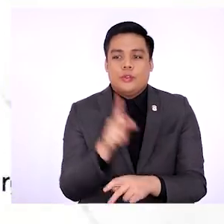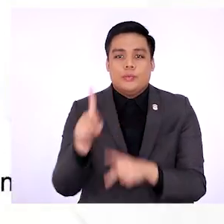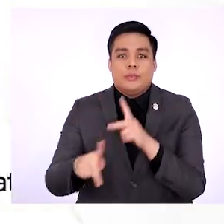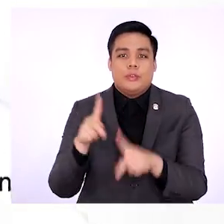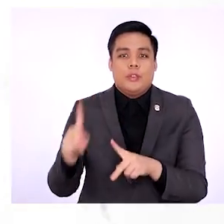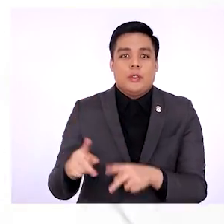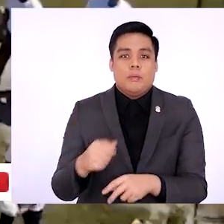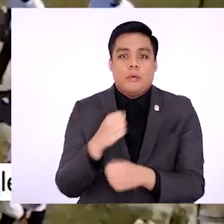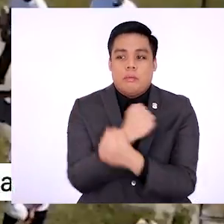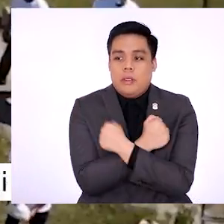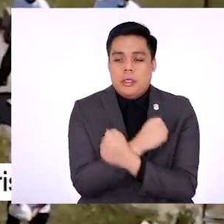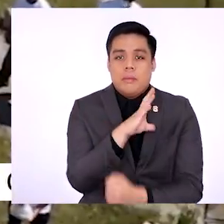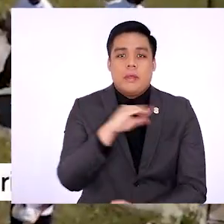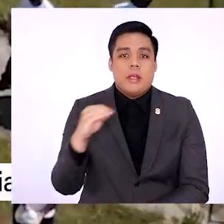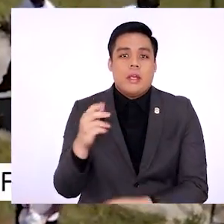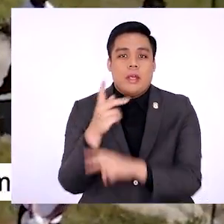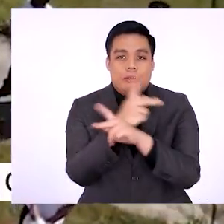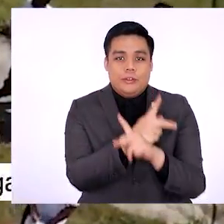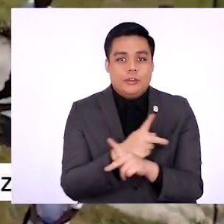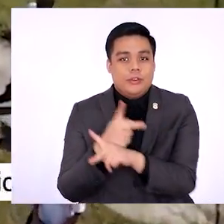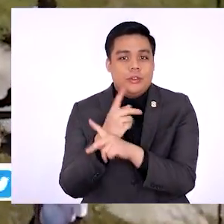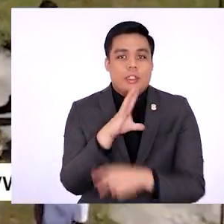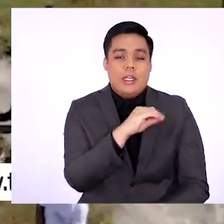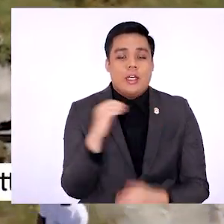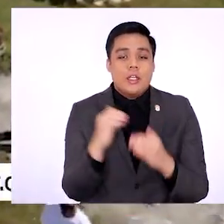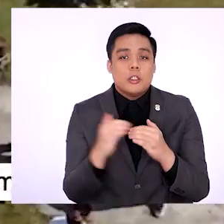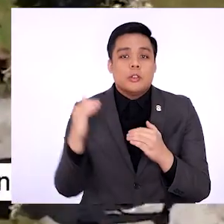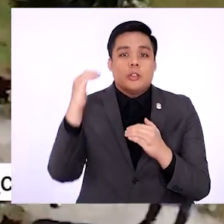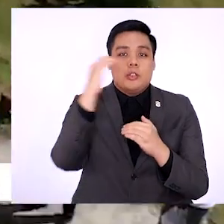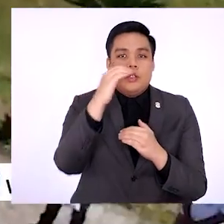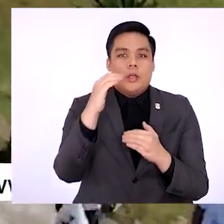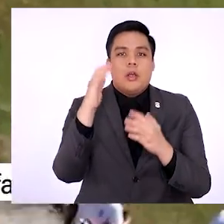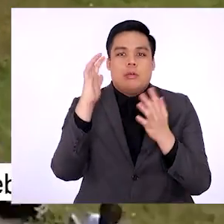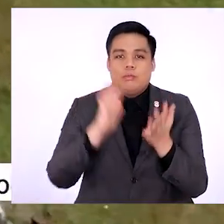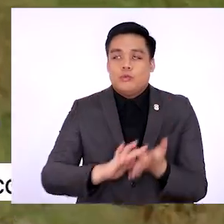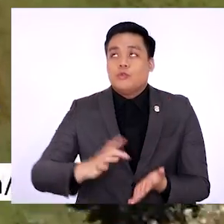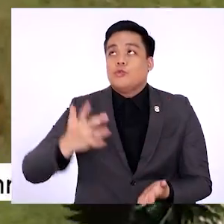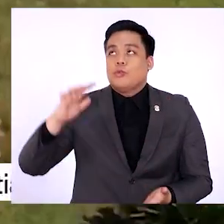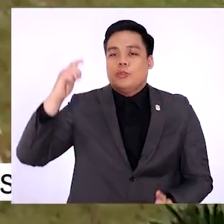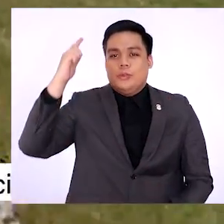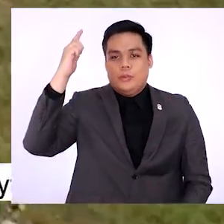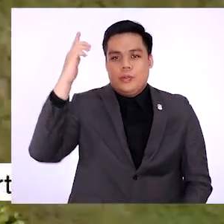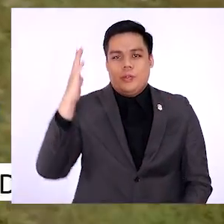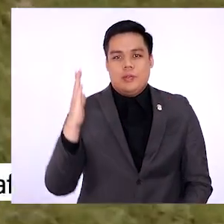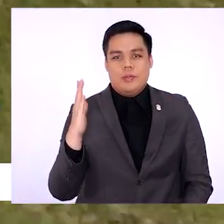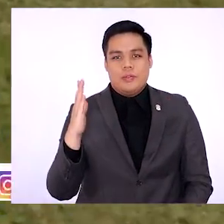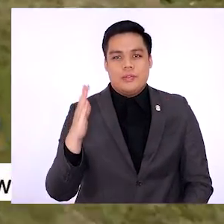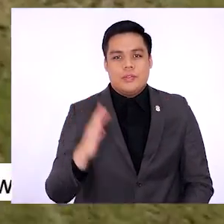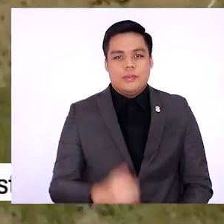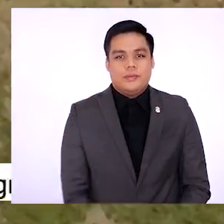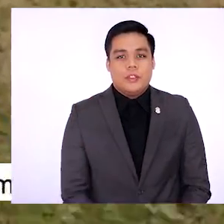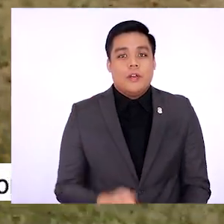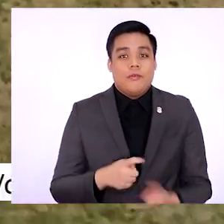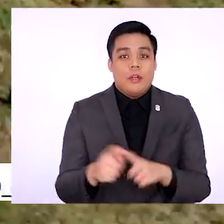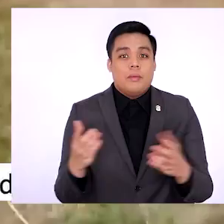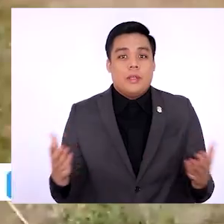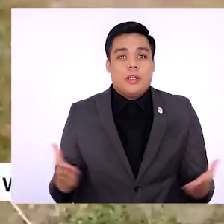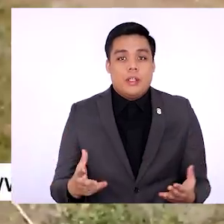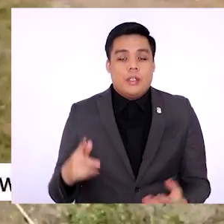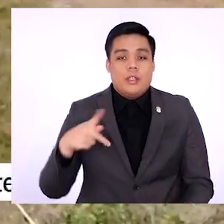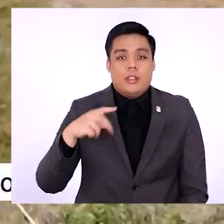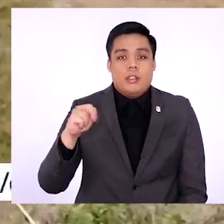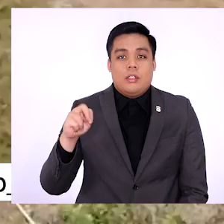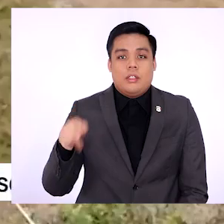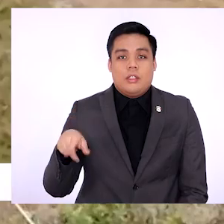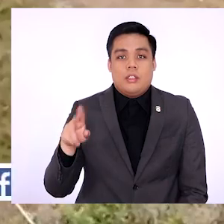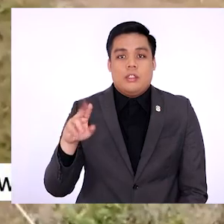pag-ibig at malasakit at higit sa lahat nakapagbibigay lugod sa ating Panginoong Diyos. Mula po dito sa Paniqui,